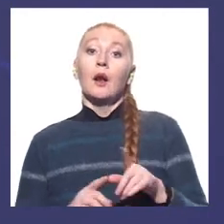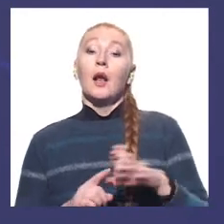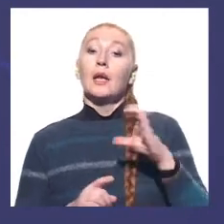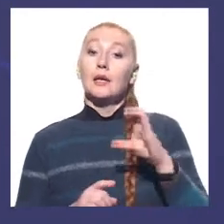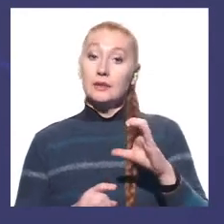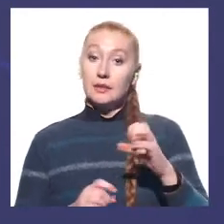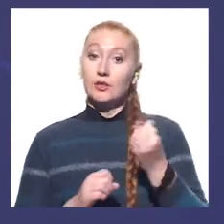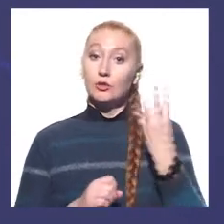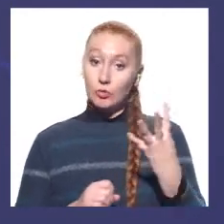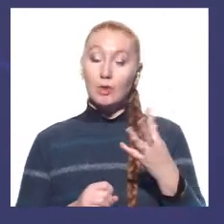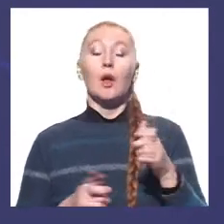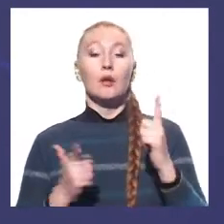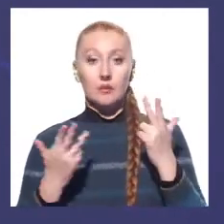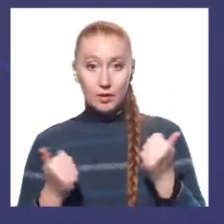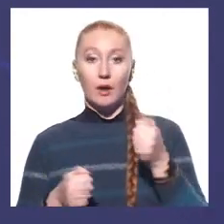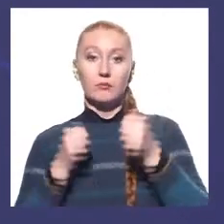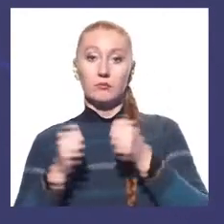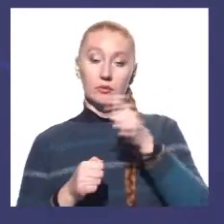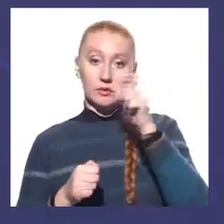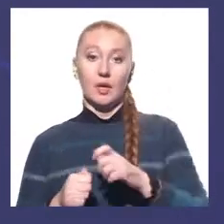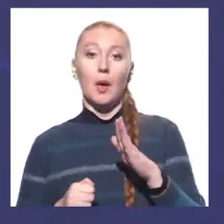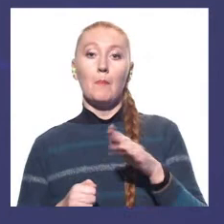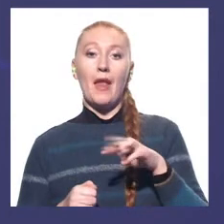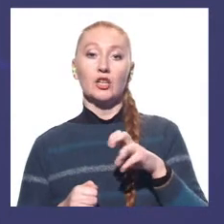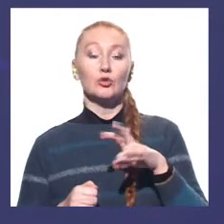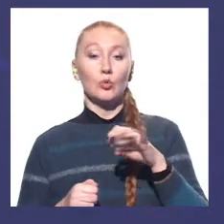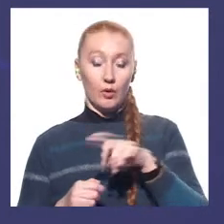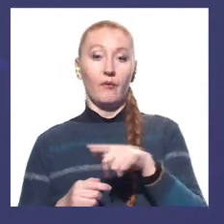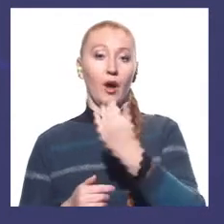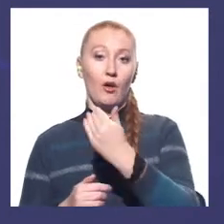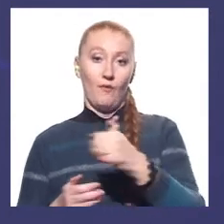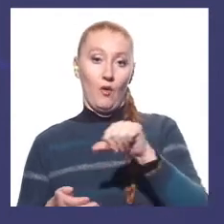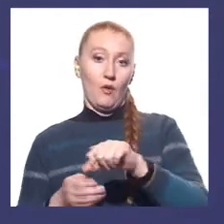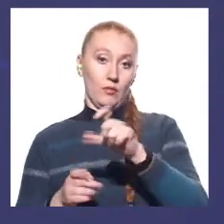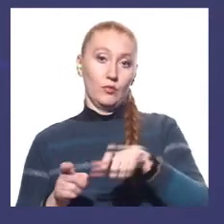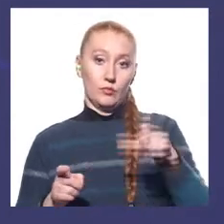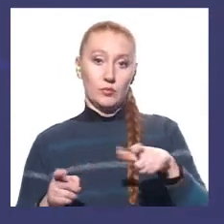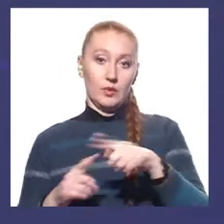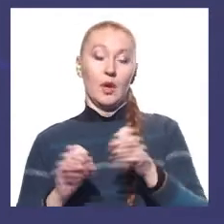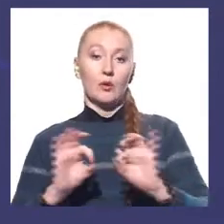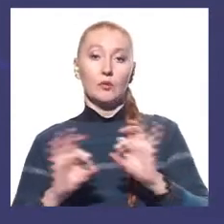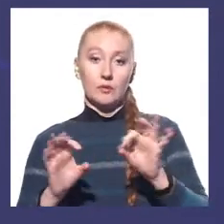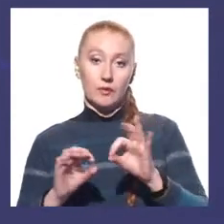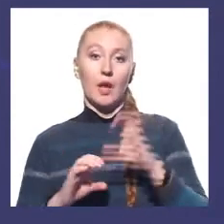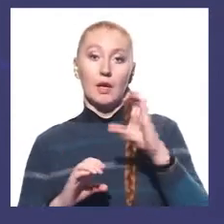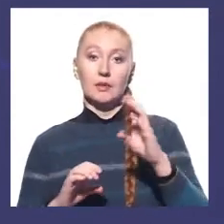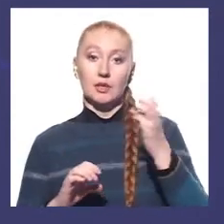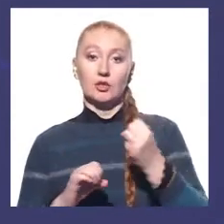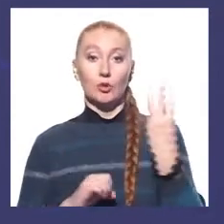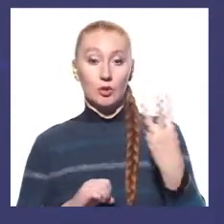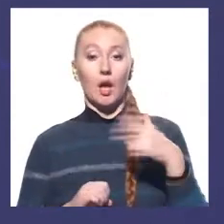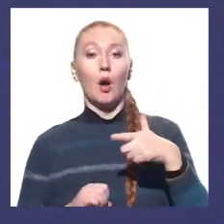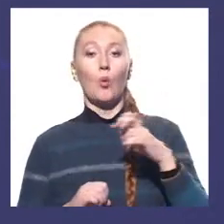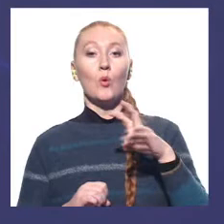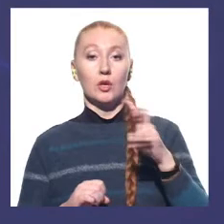Січ-14 підтвердила побиття громадського діяча Владислава Мельничука членами їхньої організації. Про це розповів представник Січ-14 Андрій